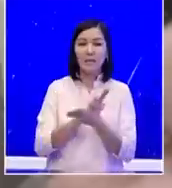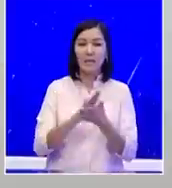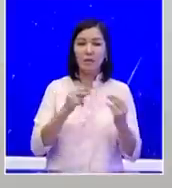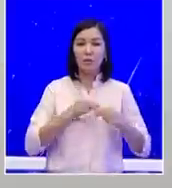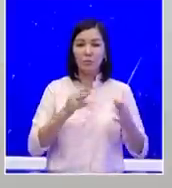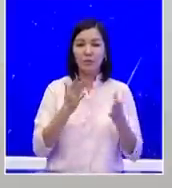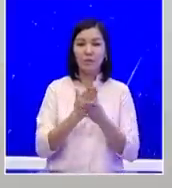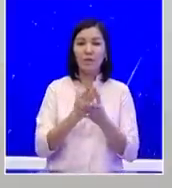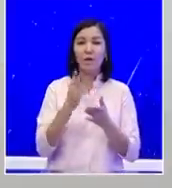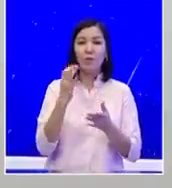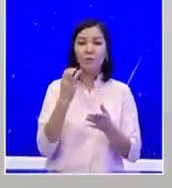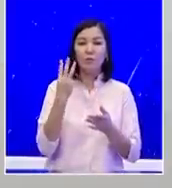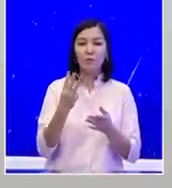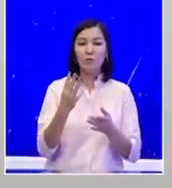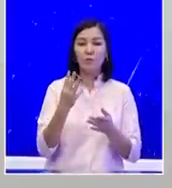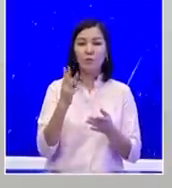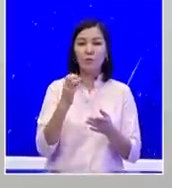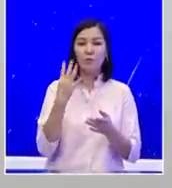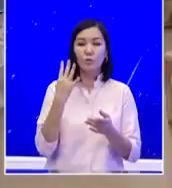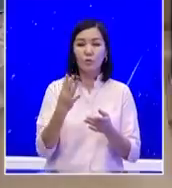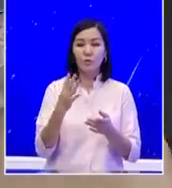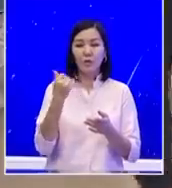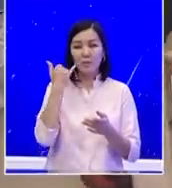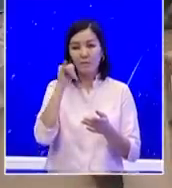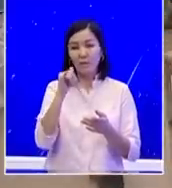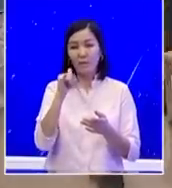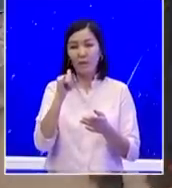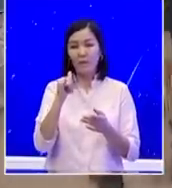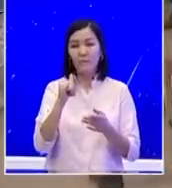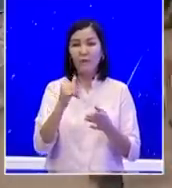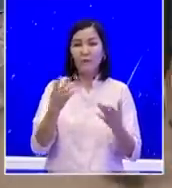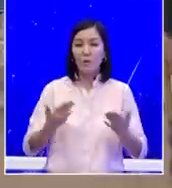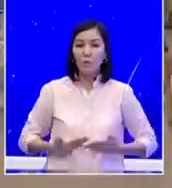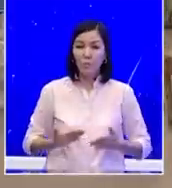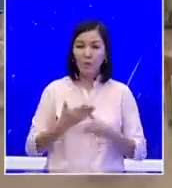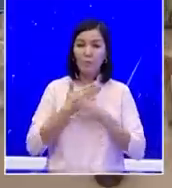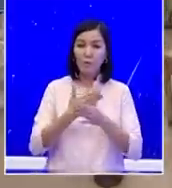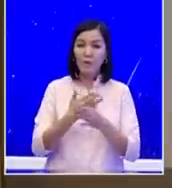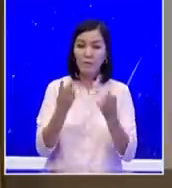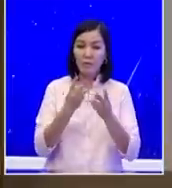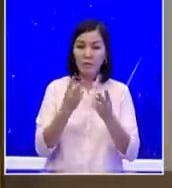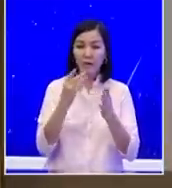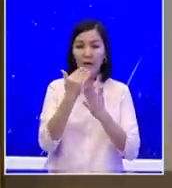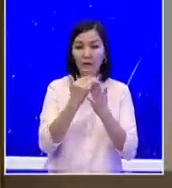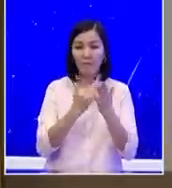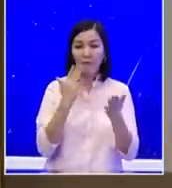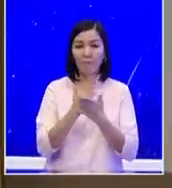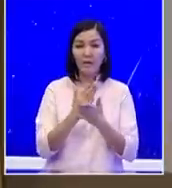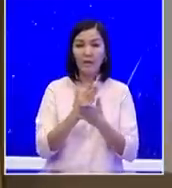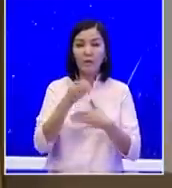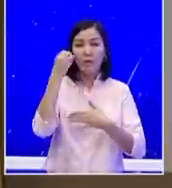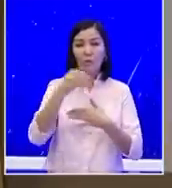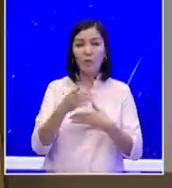Мұнда 404 телефон нөміріне түскен қоңыраулар арқылы мұқтаж жандарға қолдау көрсетіледі. Бүгінге дейін орталық